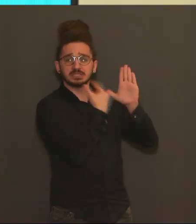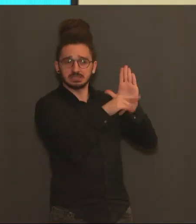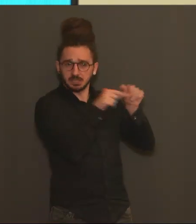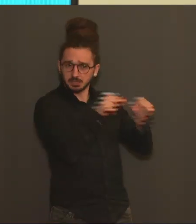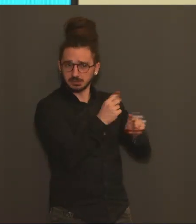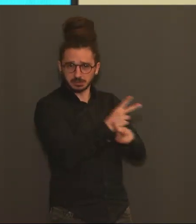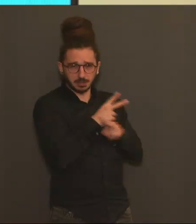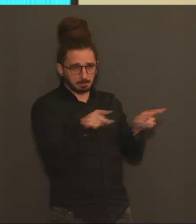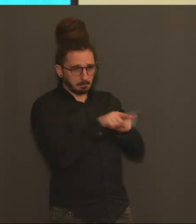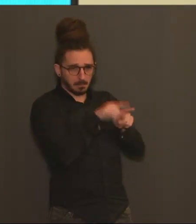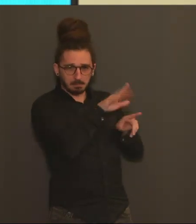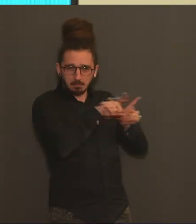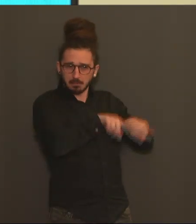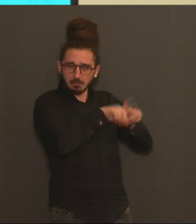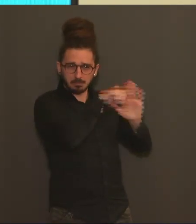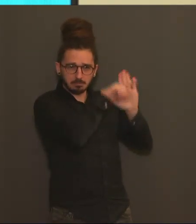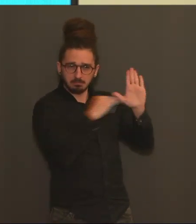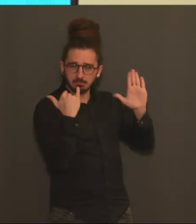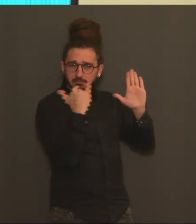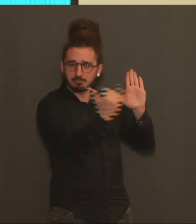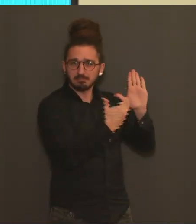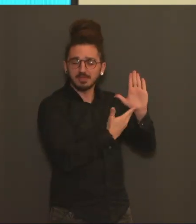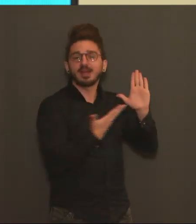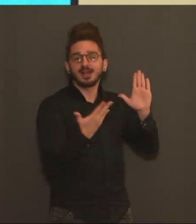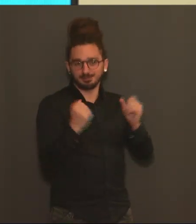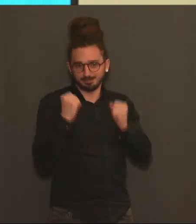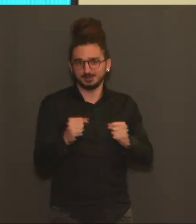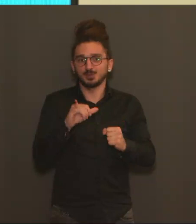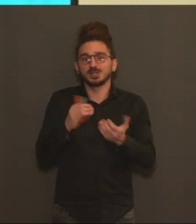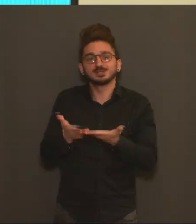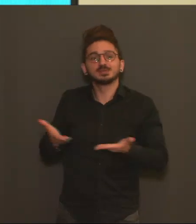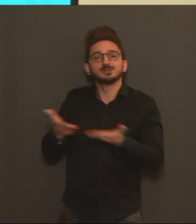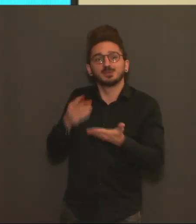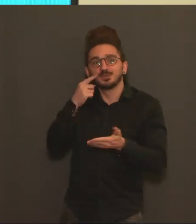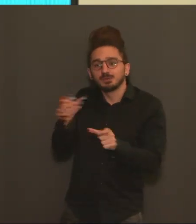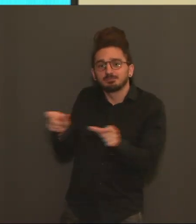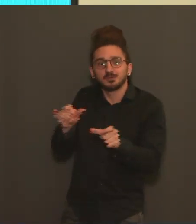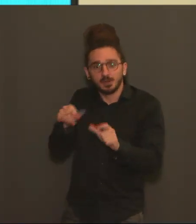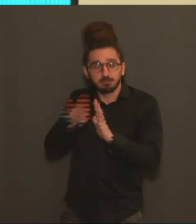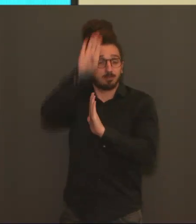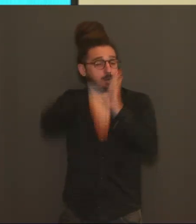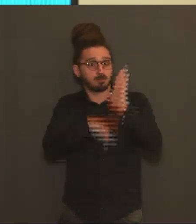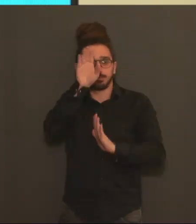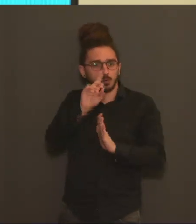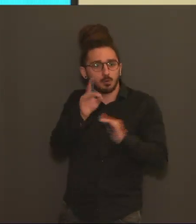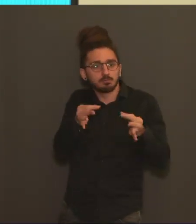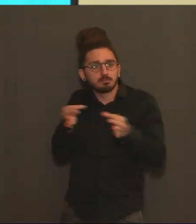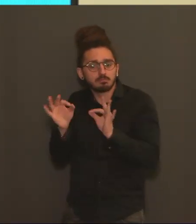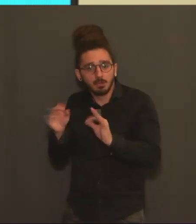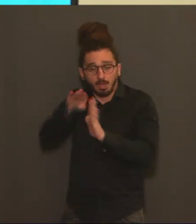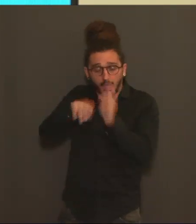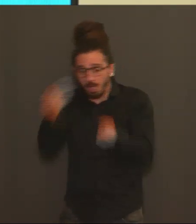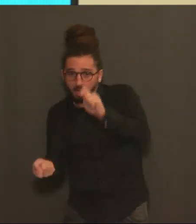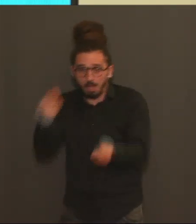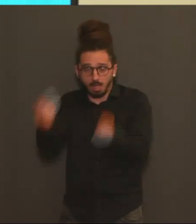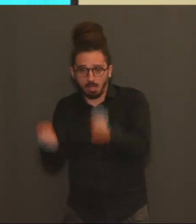permettent de calmer une situation et de ne pas avoir de flambée épidémiologique. Il est